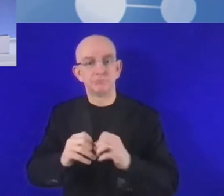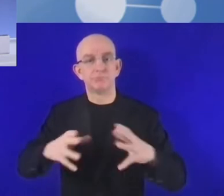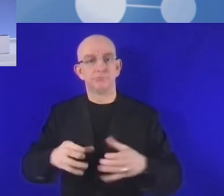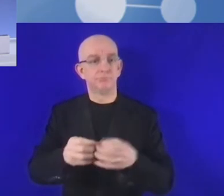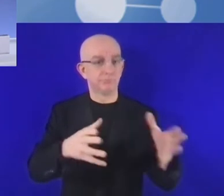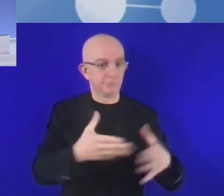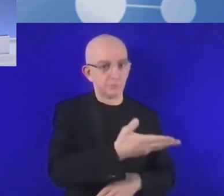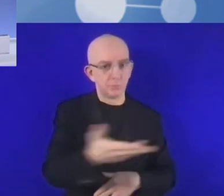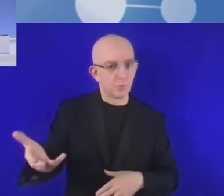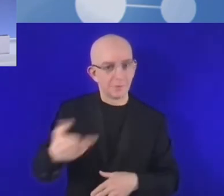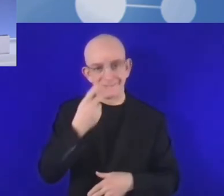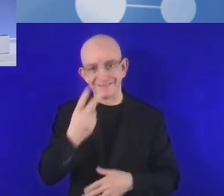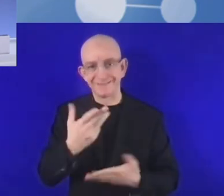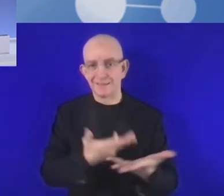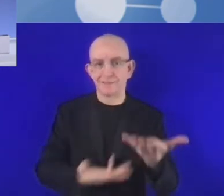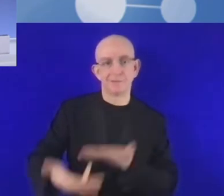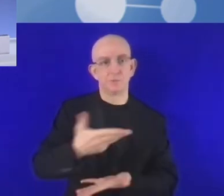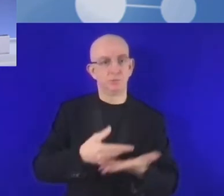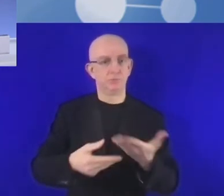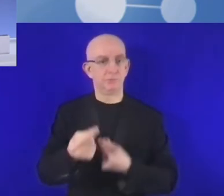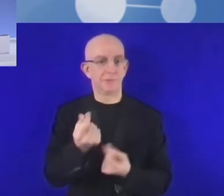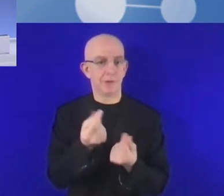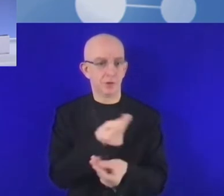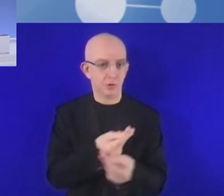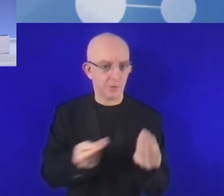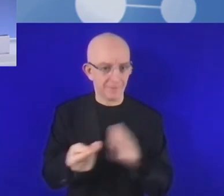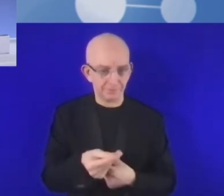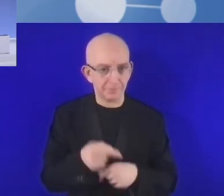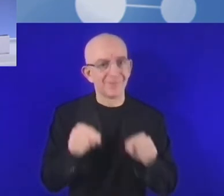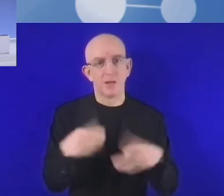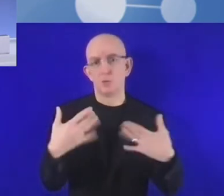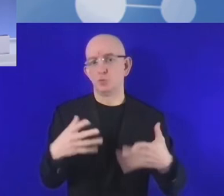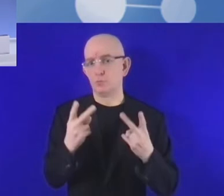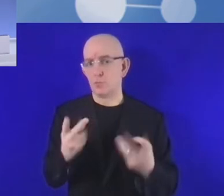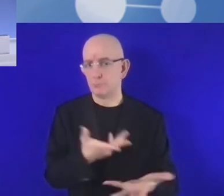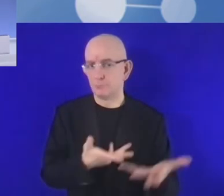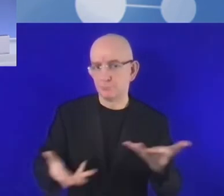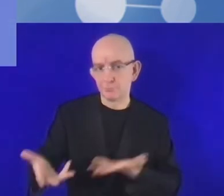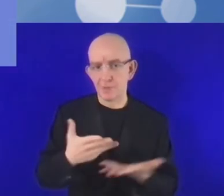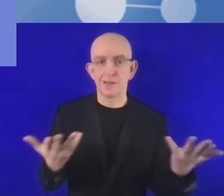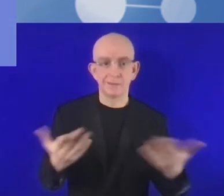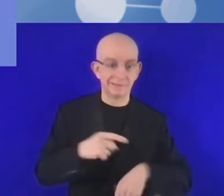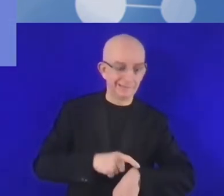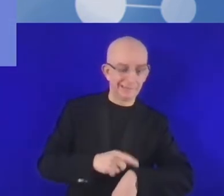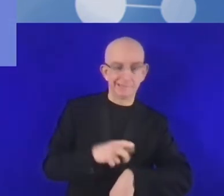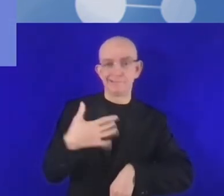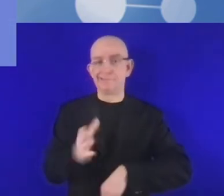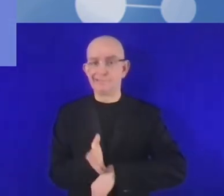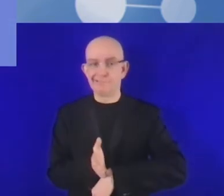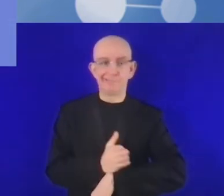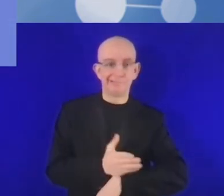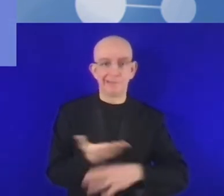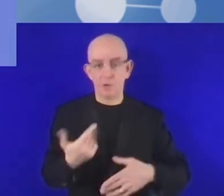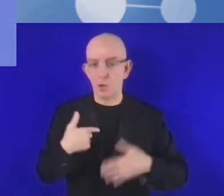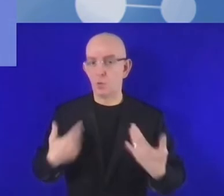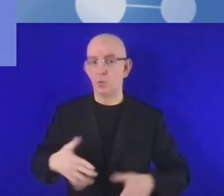的。时间一直非常快的在流淌，比我们想象的要快。因此我想现